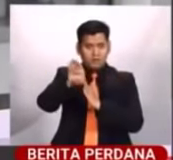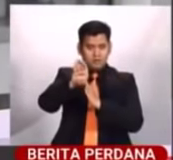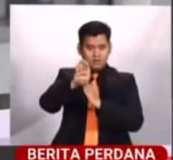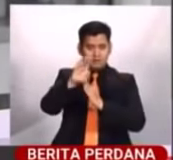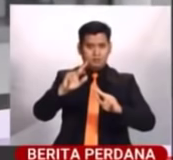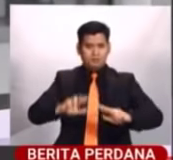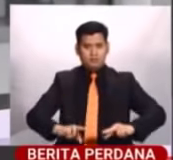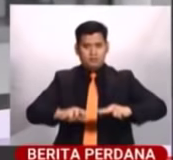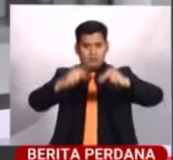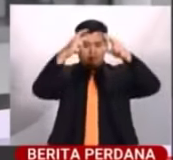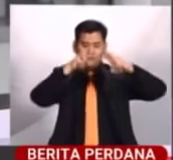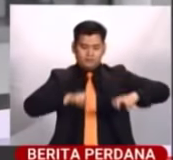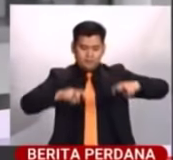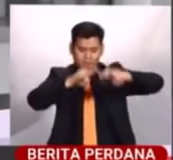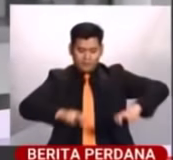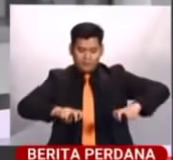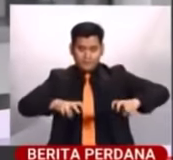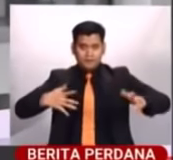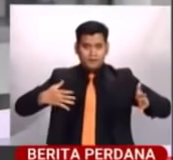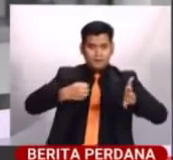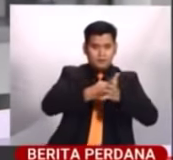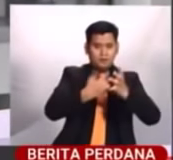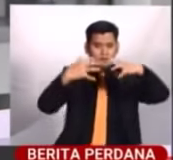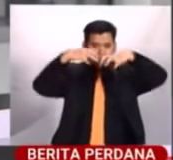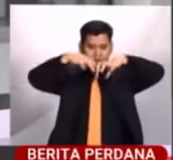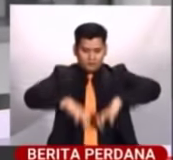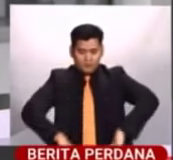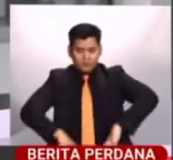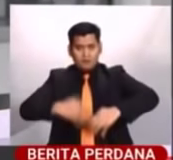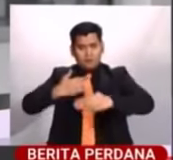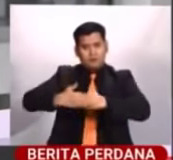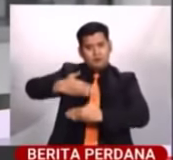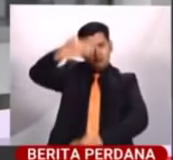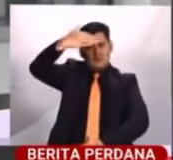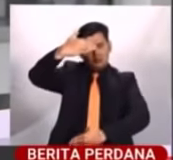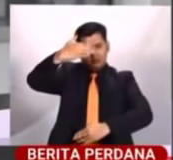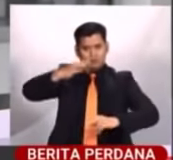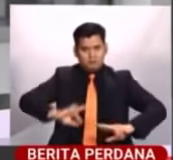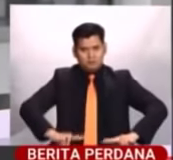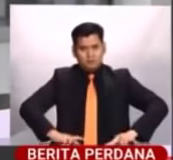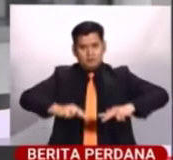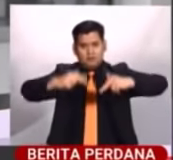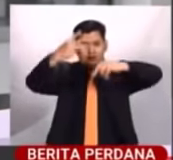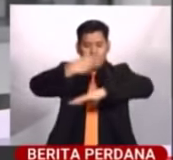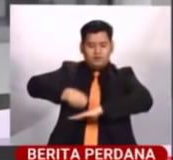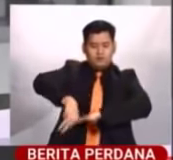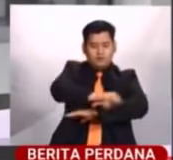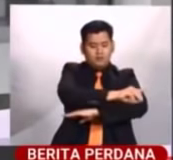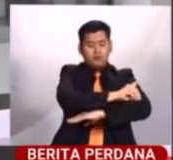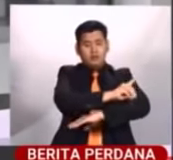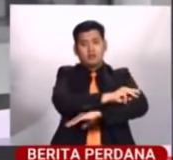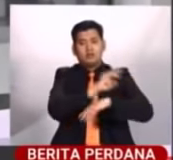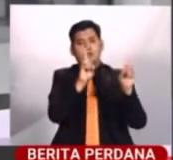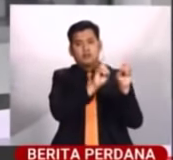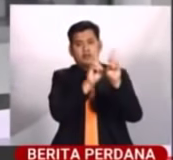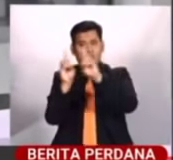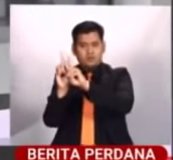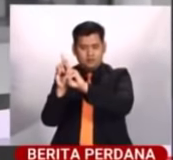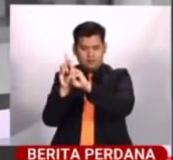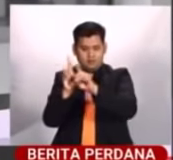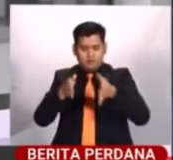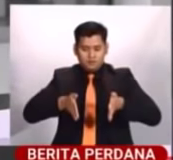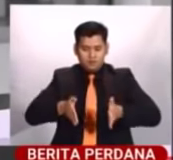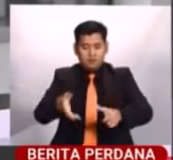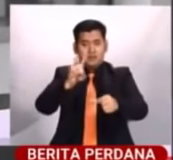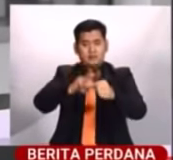sedang menjalankan siasatan terhadap insiden runtuhan sebahagian struktur bangunan dalam pembinaan di Taman Desa Jalan Kelang Lama 14